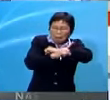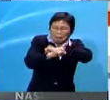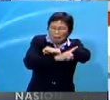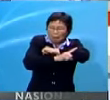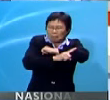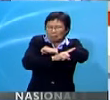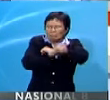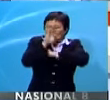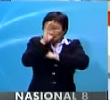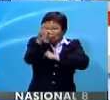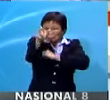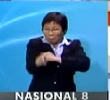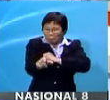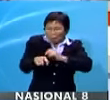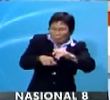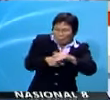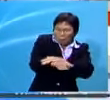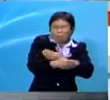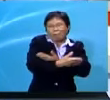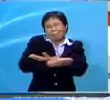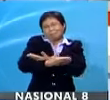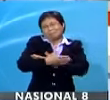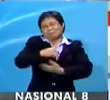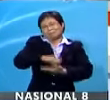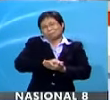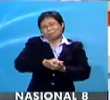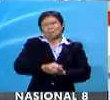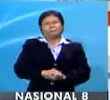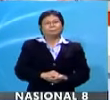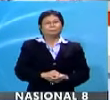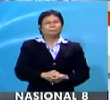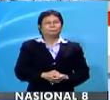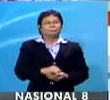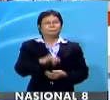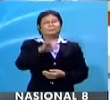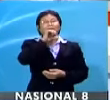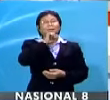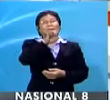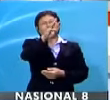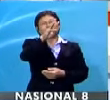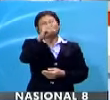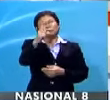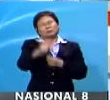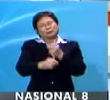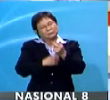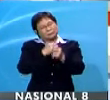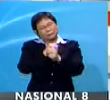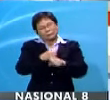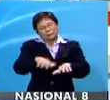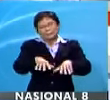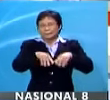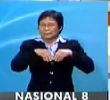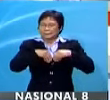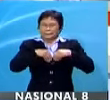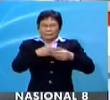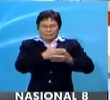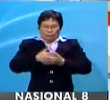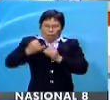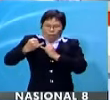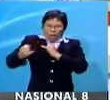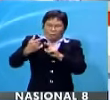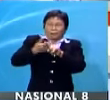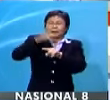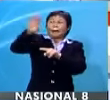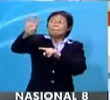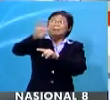dikenakan ke atas suspek yang membunuh anaknya itu selama Hamid 61 tahun bagaimanapun reda dengan pemergian anak bongsu daripada